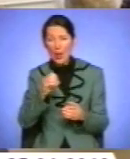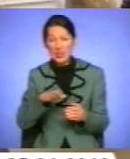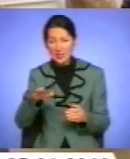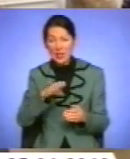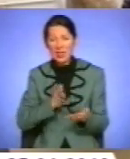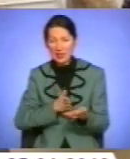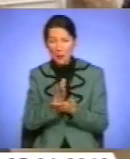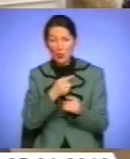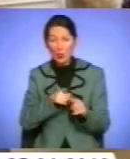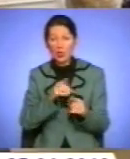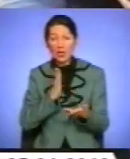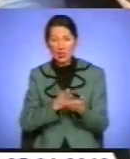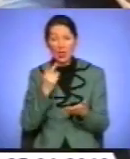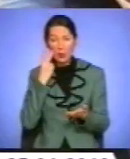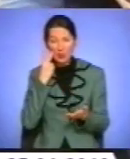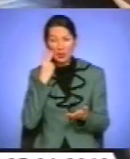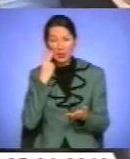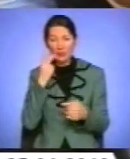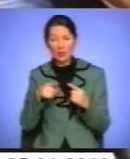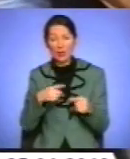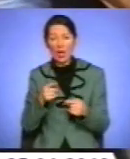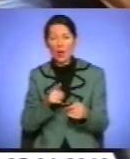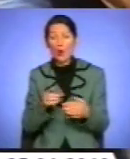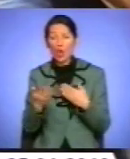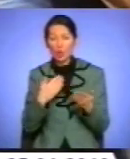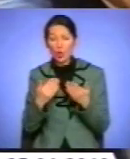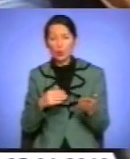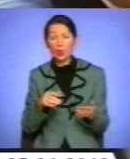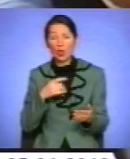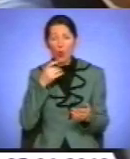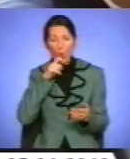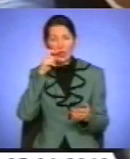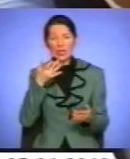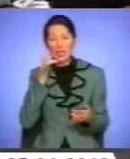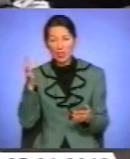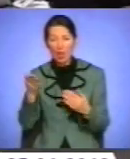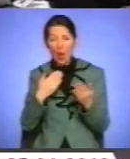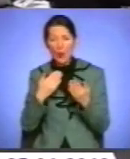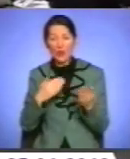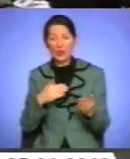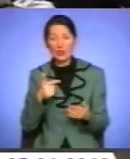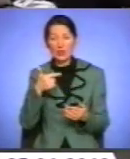не лише з Європою, а й з США обговорив із колишнім держсекретарем Штатів Генрі Кісінджером.